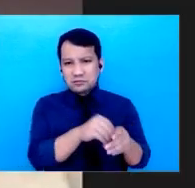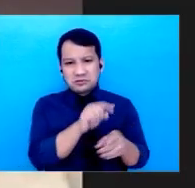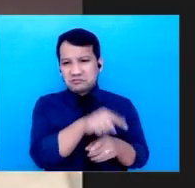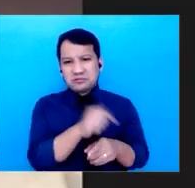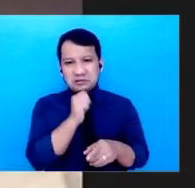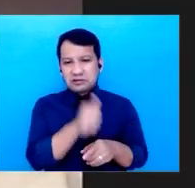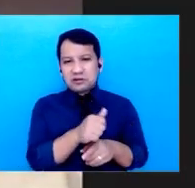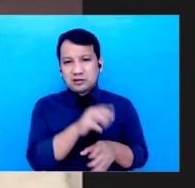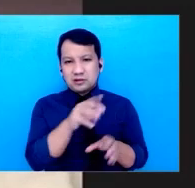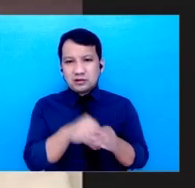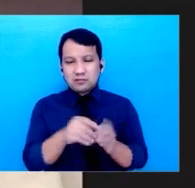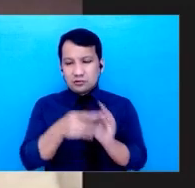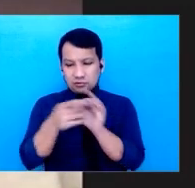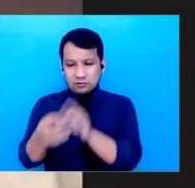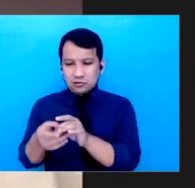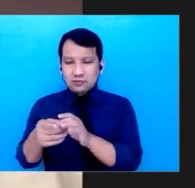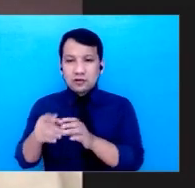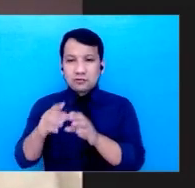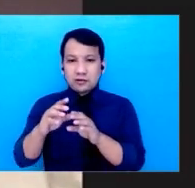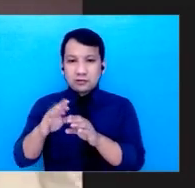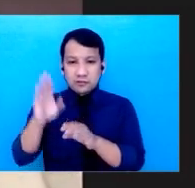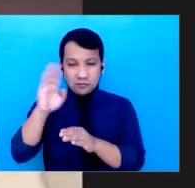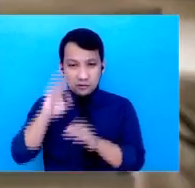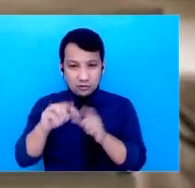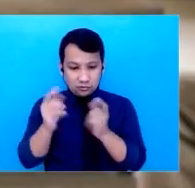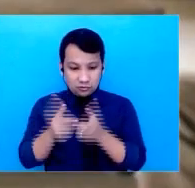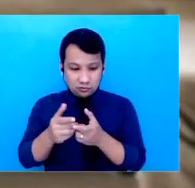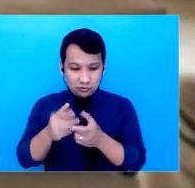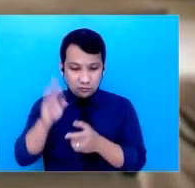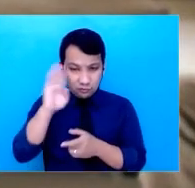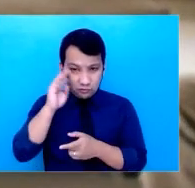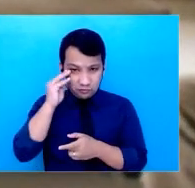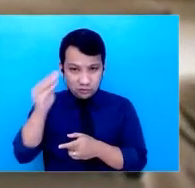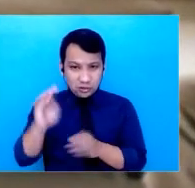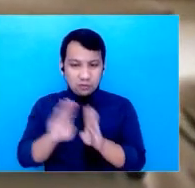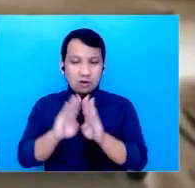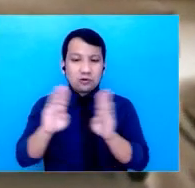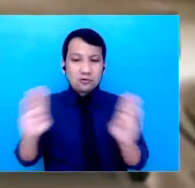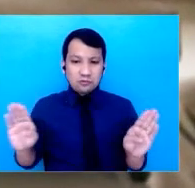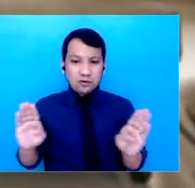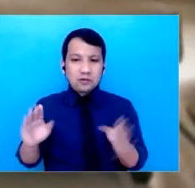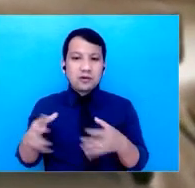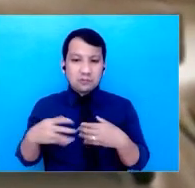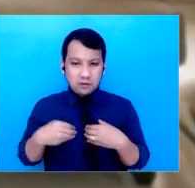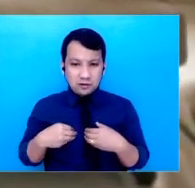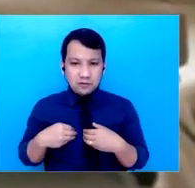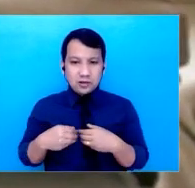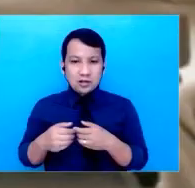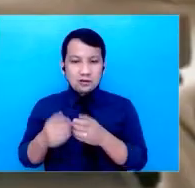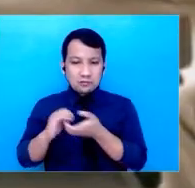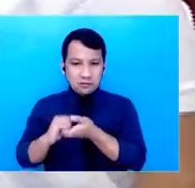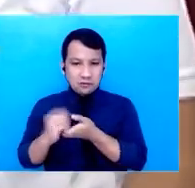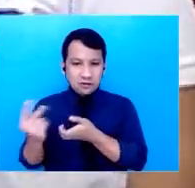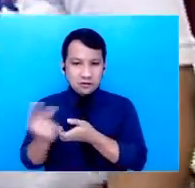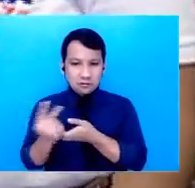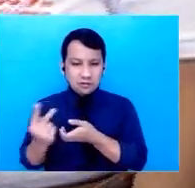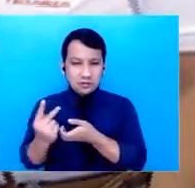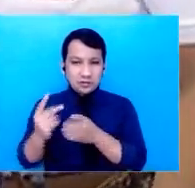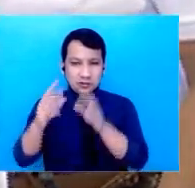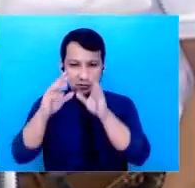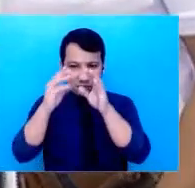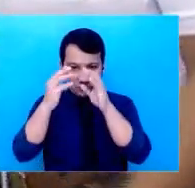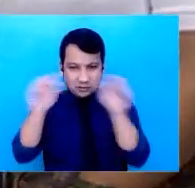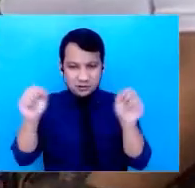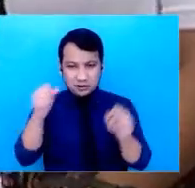Ang partido naman ni Presidential Aspirant Bongbong Marcos bukas sa usap-usapan tungkol sa tambalan nila ni Mayor Sara. Pero